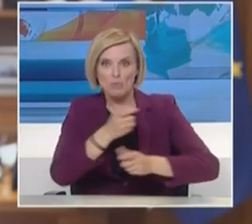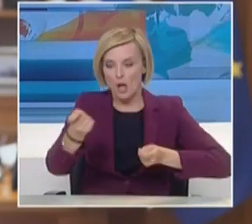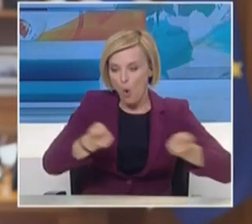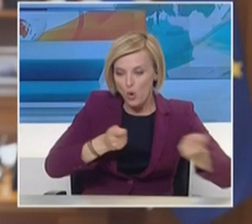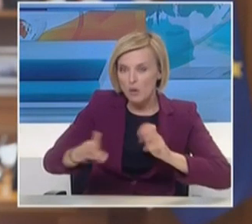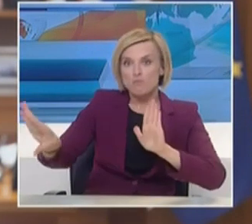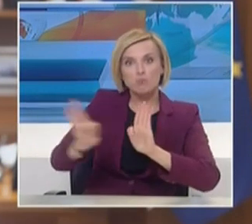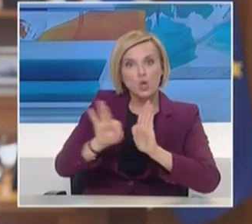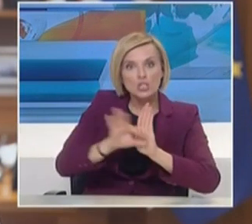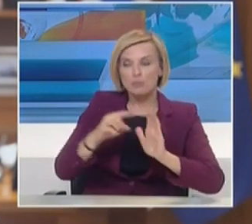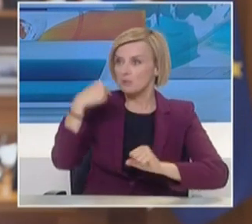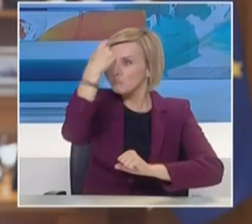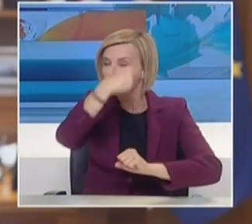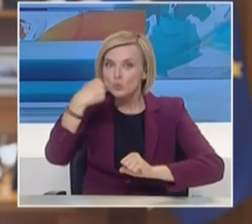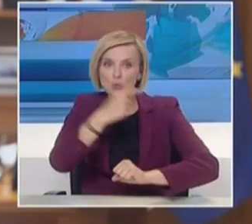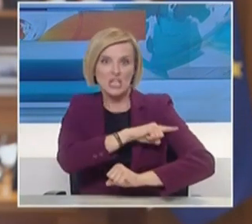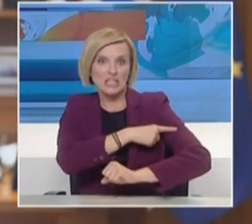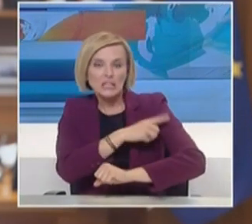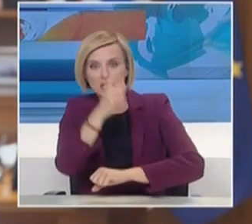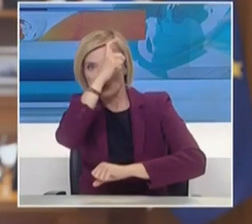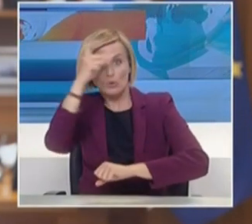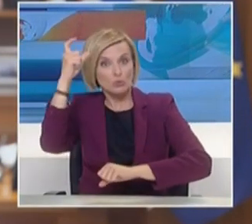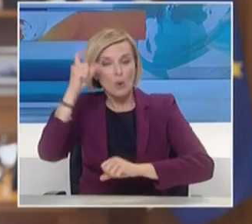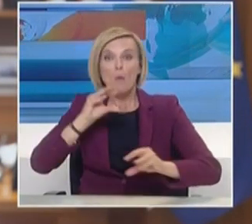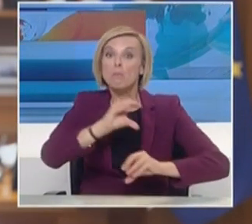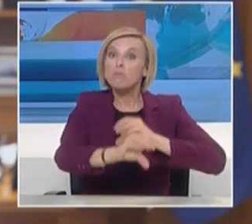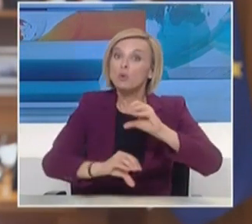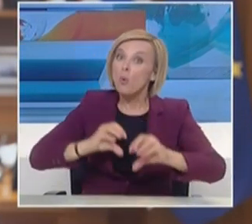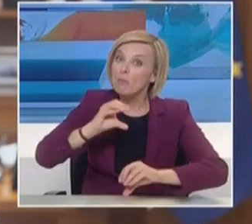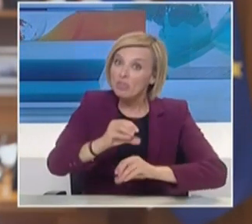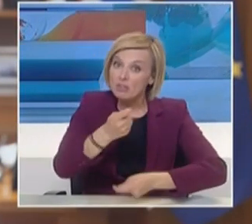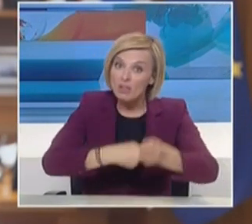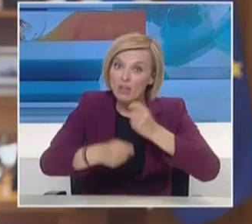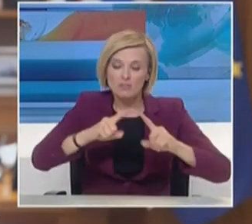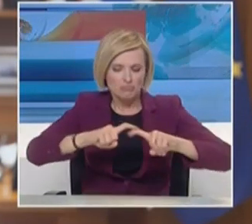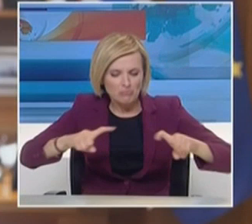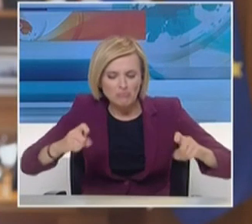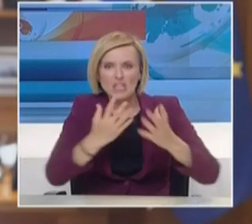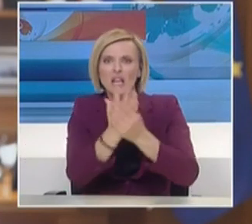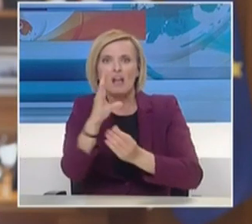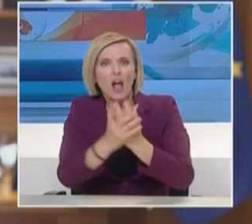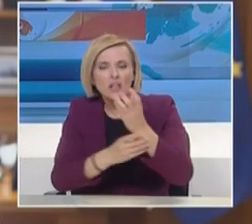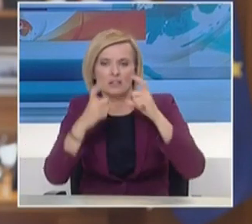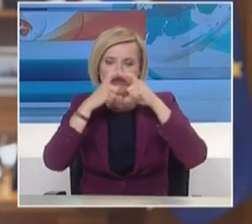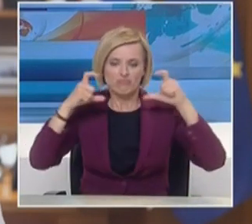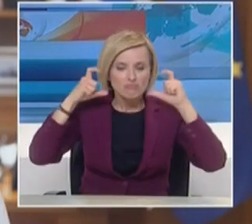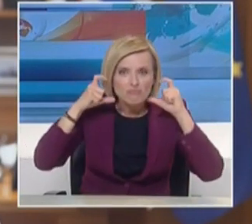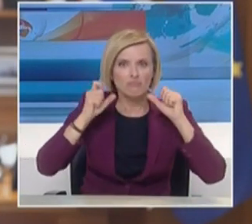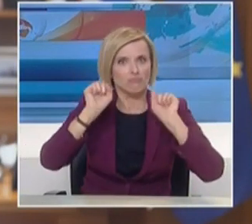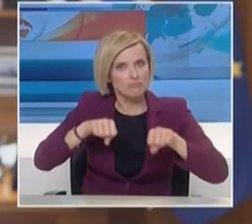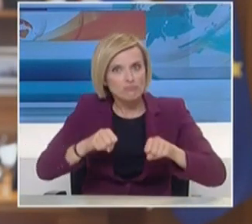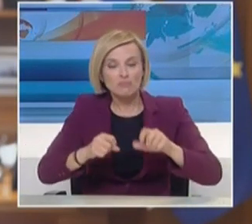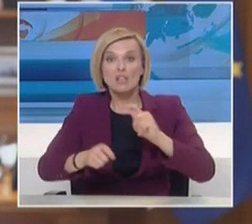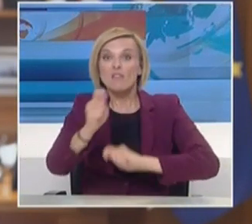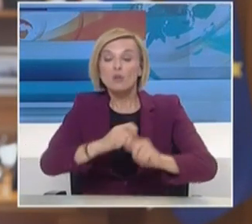σε προσλήψεις πρόσθετου νοσηλευτικού προσωπικού, αλλά και σε προμήθειες δισεύρετου ιατρικού εξοπλισμού. Αναδιάταξε τις υπηρεσίες του